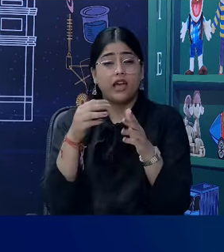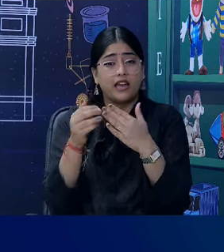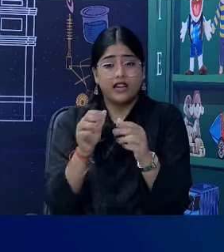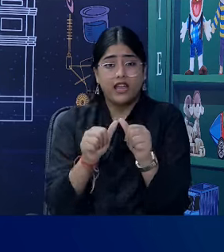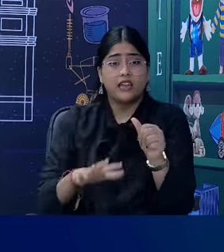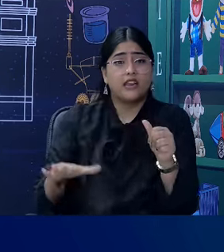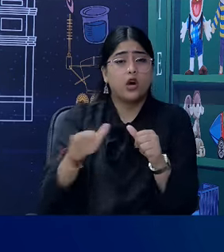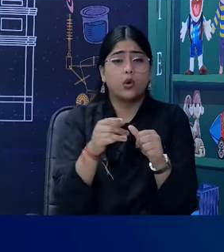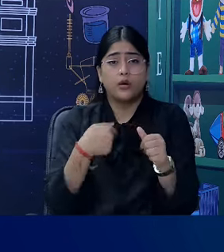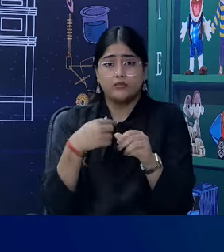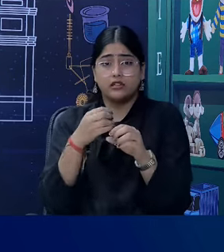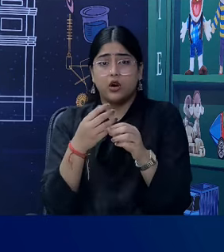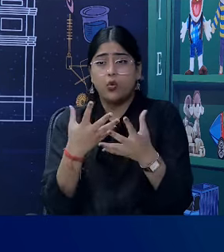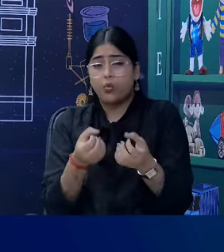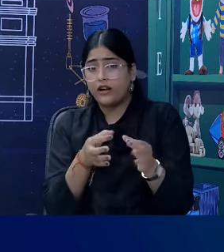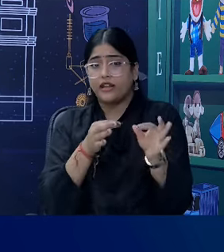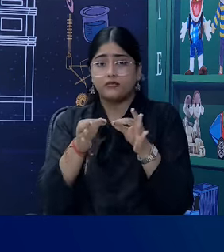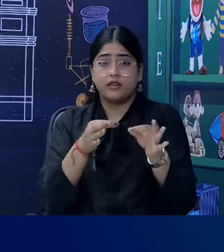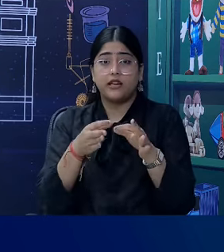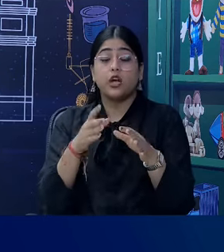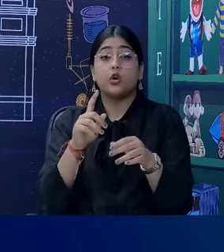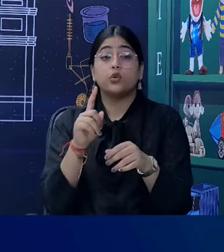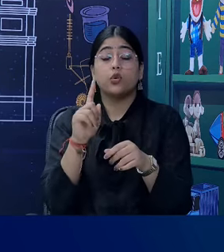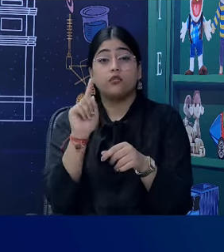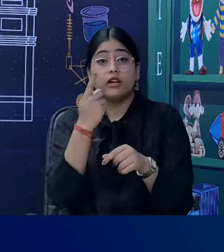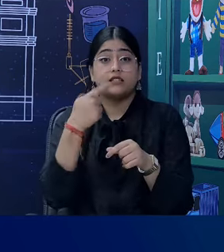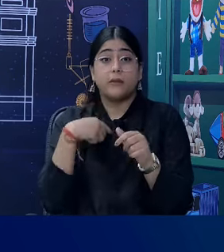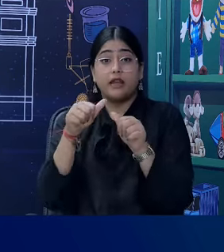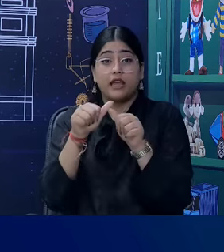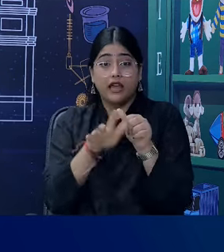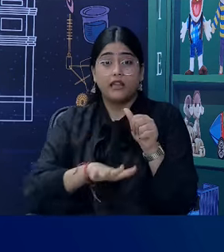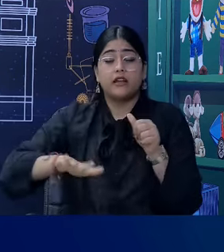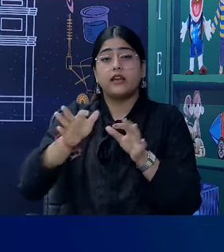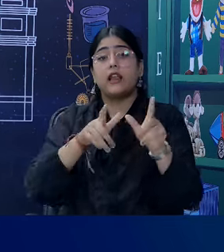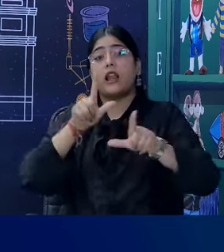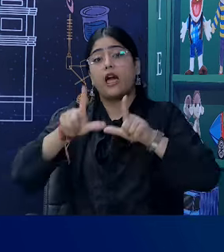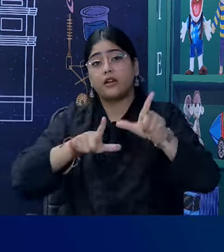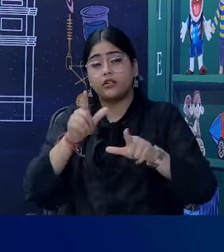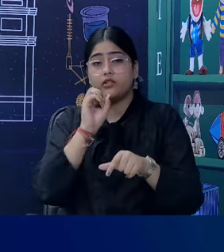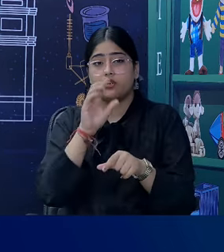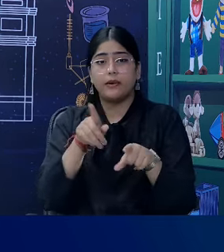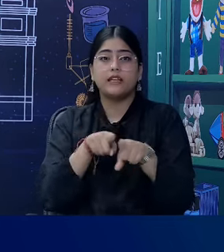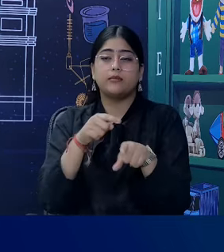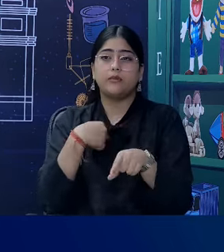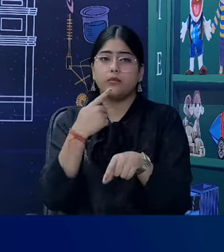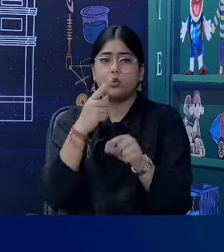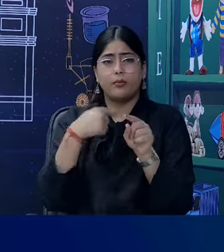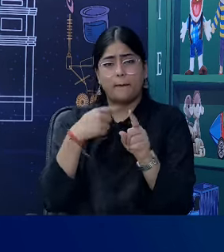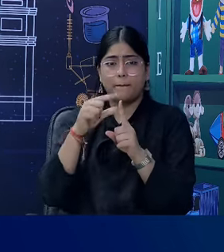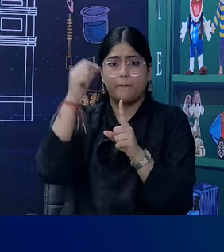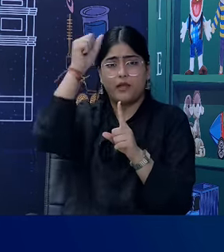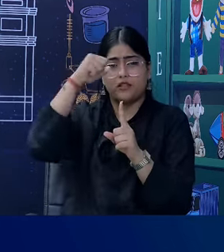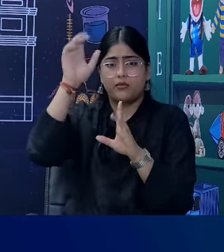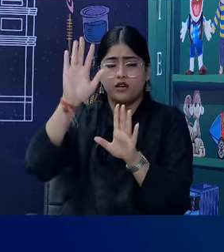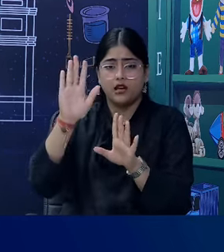है तो उसके में सबसे पहली बात जो आती है उस क्षेत्र की भाषा आती है अगर मैं आपसे कहूं कि आप पंजाबी हो हम ठीक है आई थिंक पंजाबी